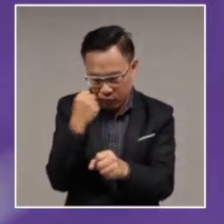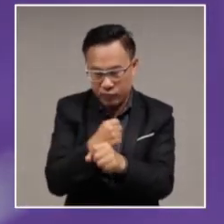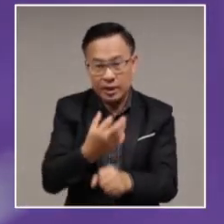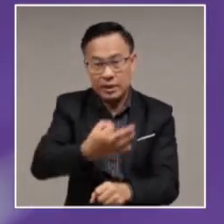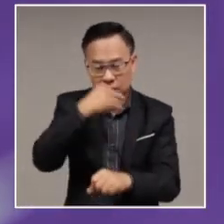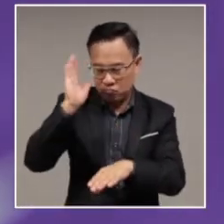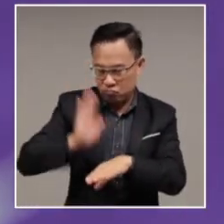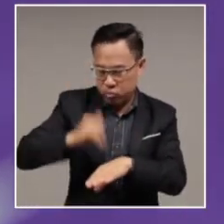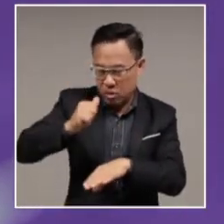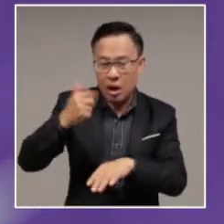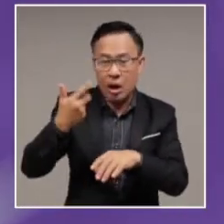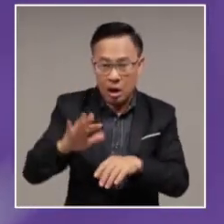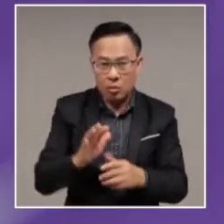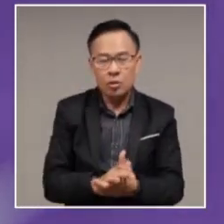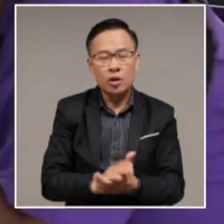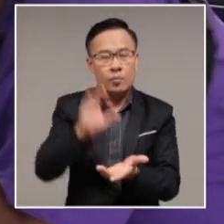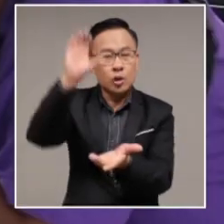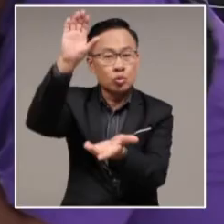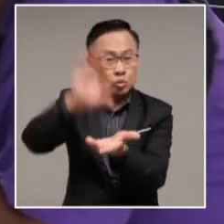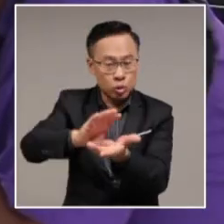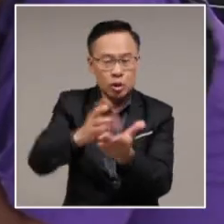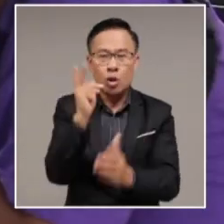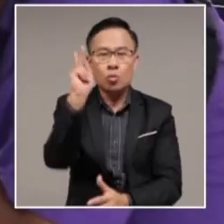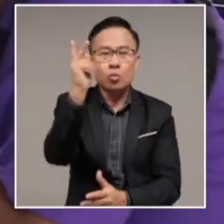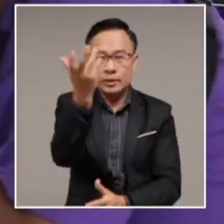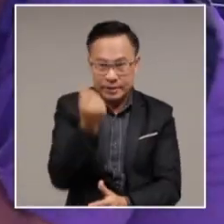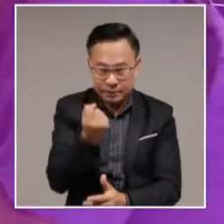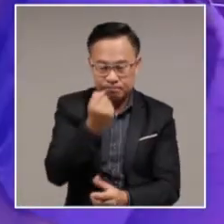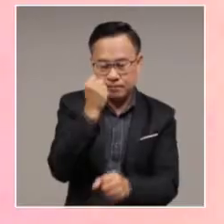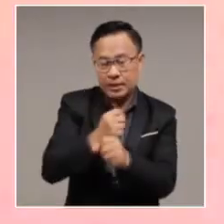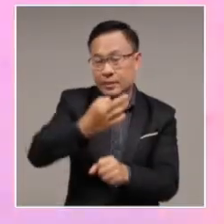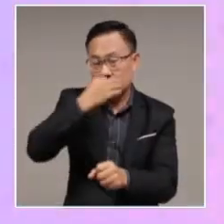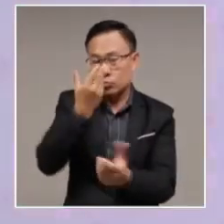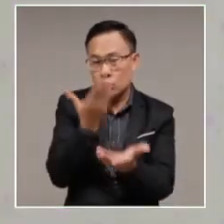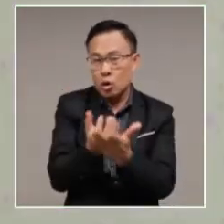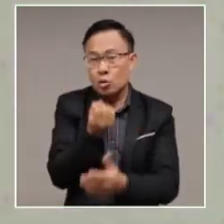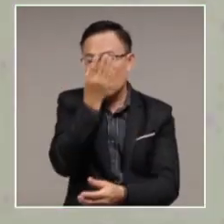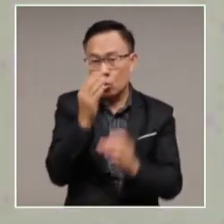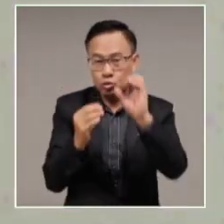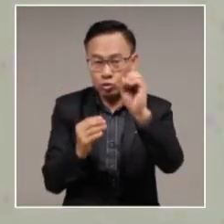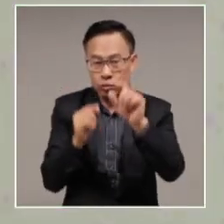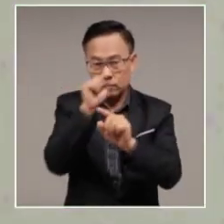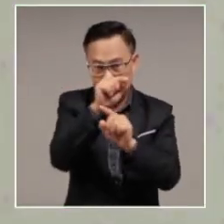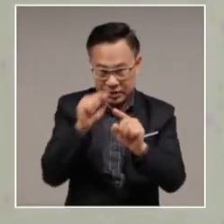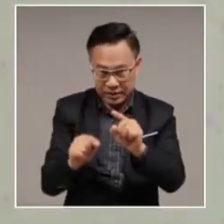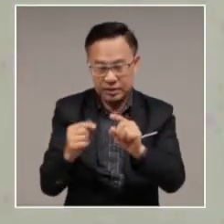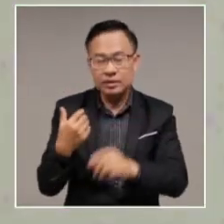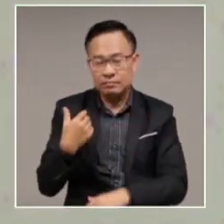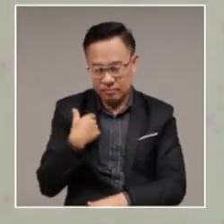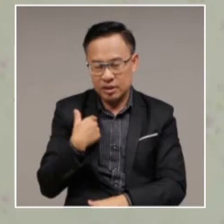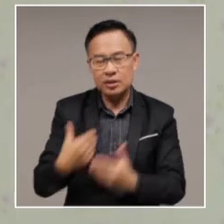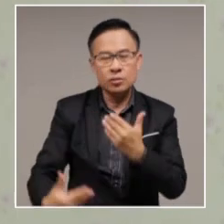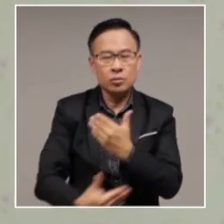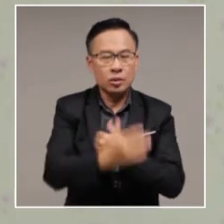เมื่อเขามีทักษะแล้วเนี่ยเราก็ยังมีเงินกองทุนที่จะให้กู้ยืมแบบไม่มีดอกเบี้ยนะคะอันนี้ก็